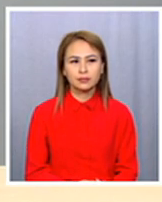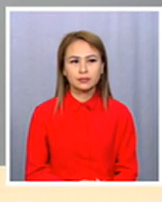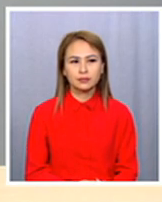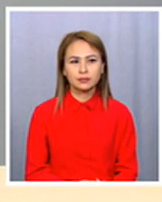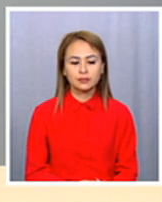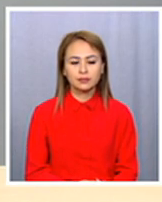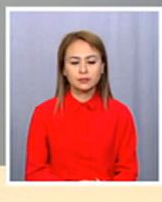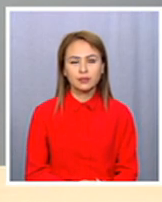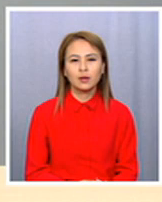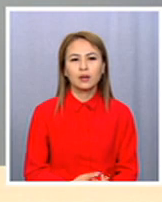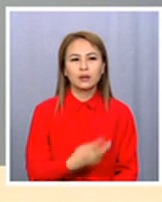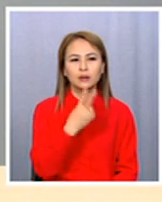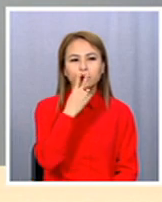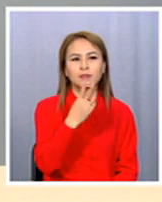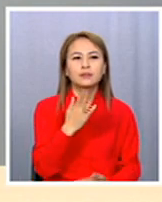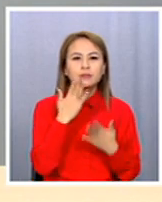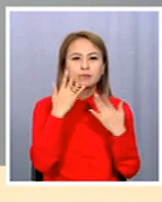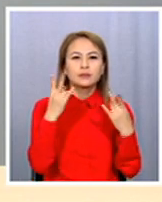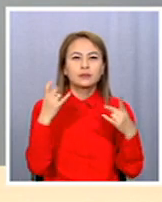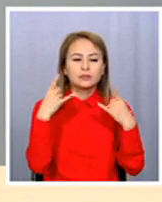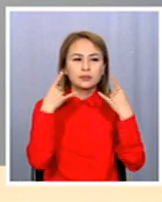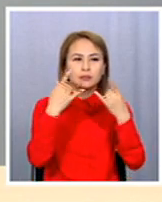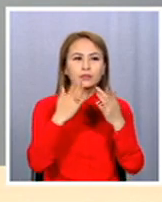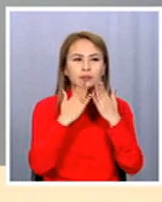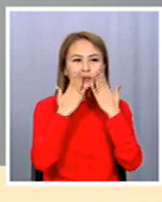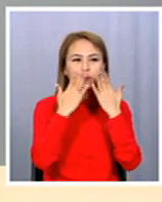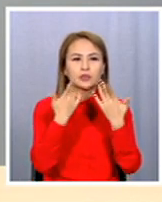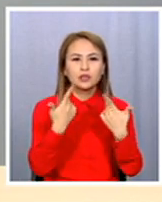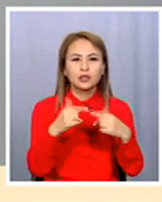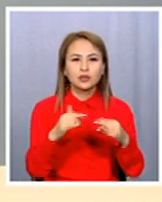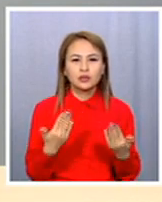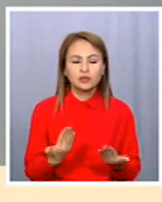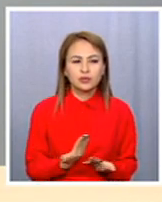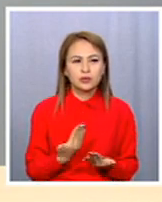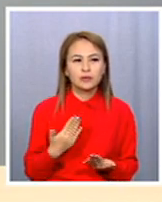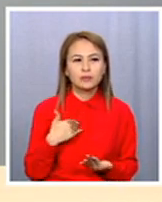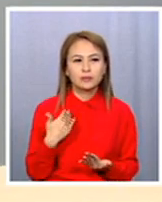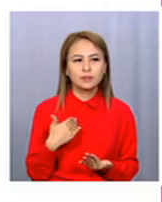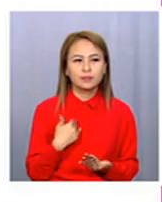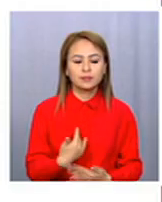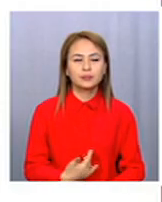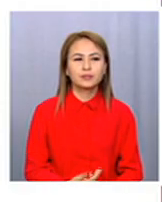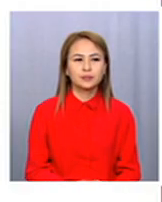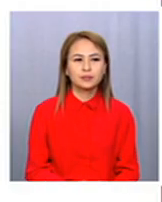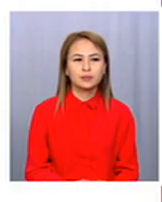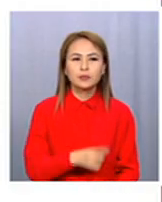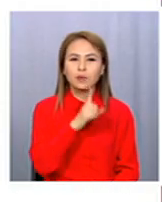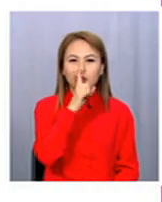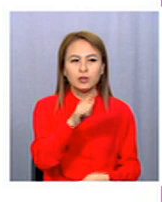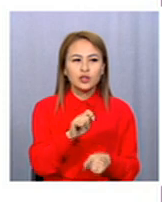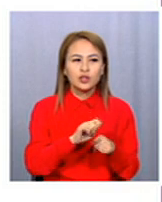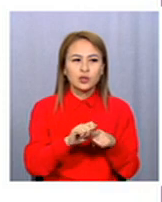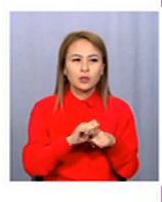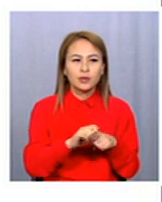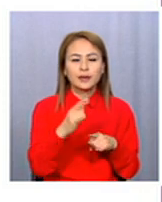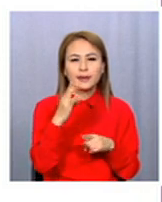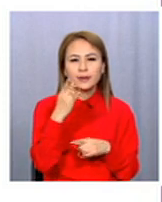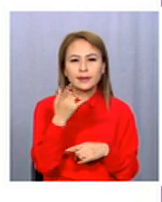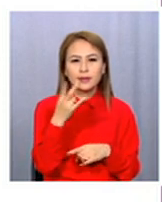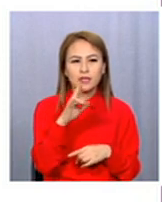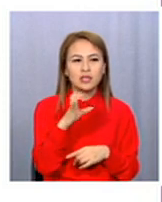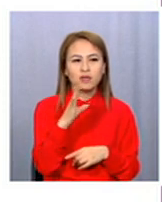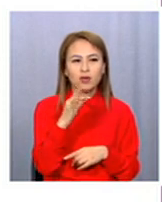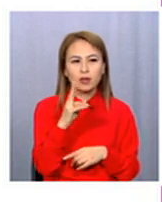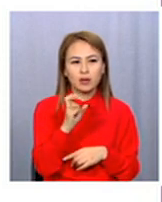Ребята, посмотрите внимательно на экран, прочитайте, где живут витамины. Морковь, чеснок,